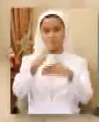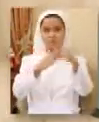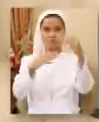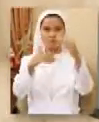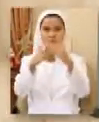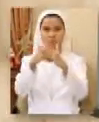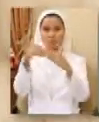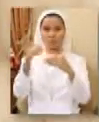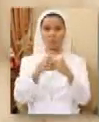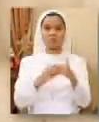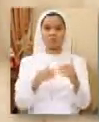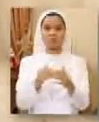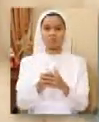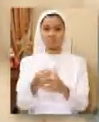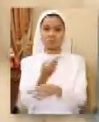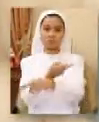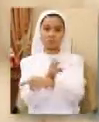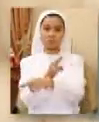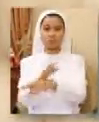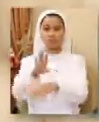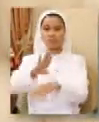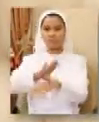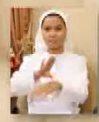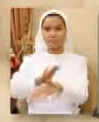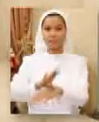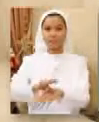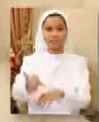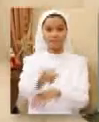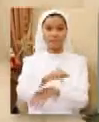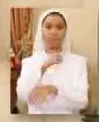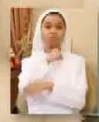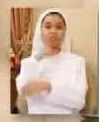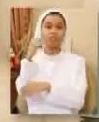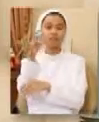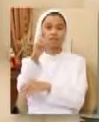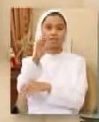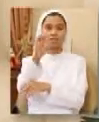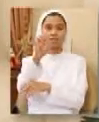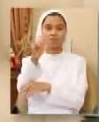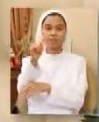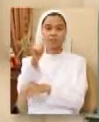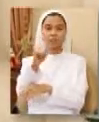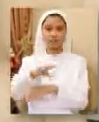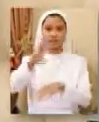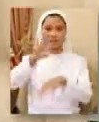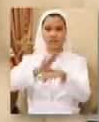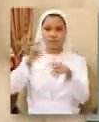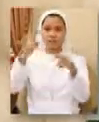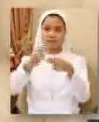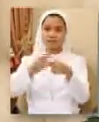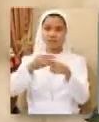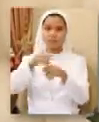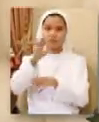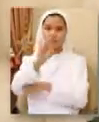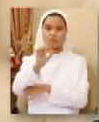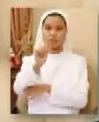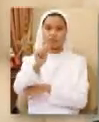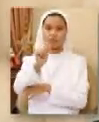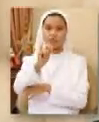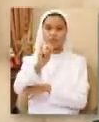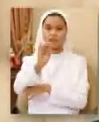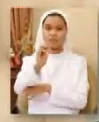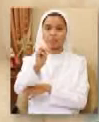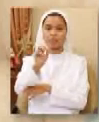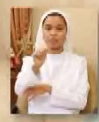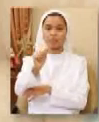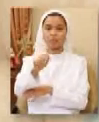nirenovate. Inayos eh. Eh, ganun lang kay Father Ray sa Goa. Goa. Sa Fatima Church. No? Father, Diyos